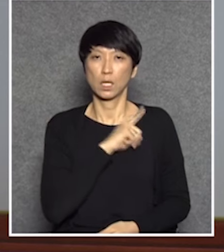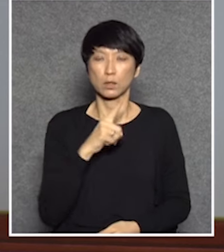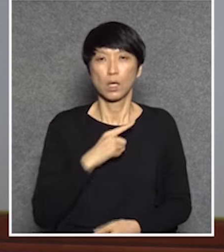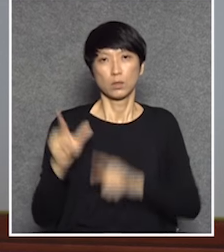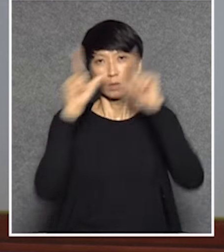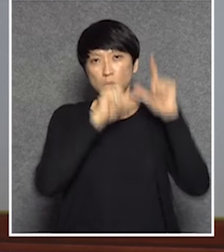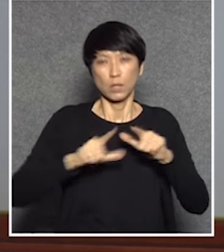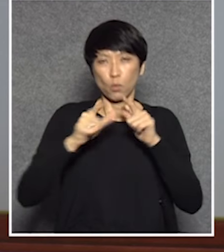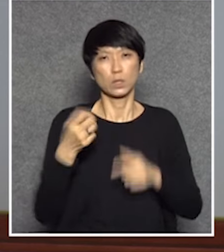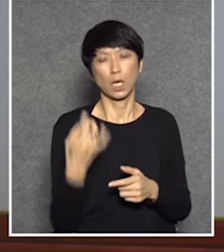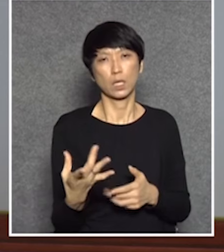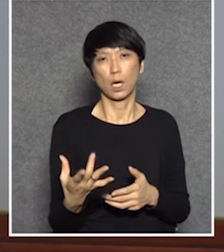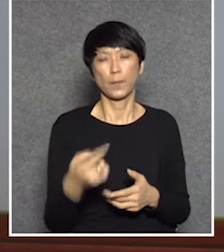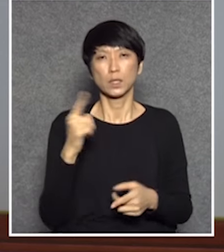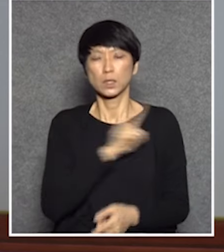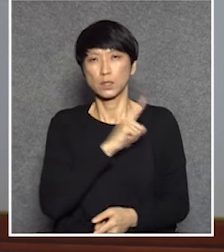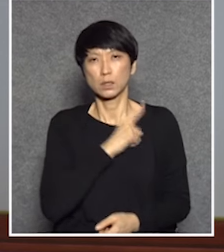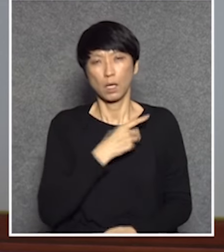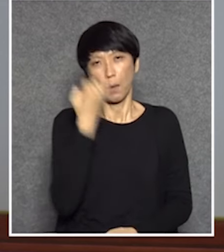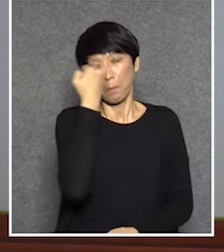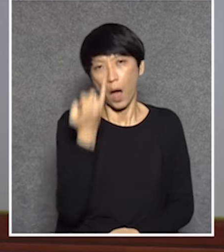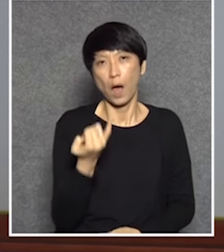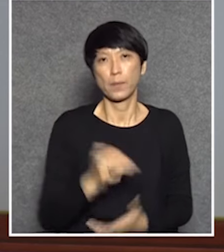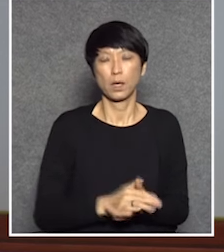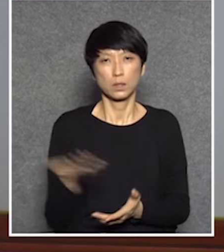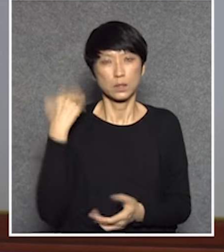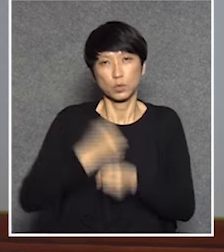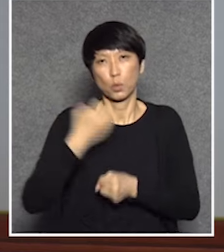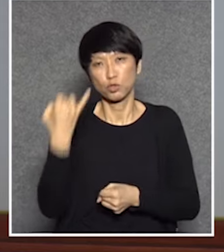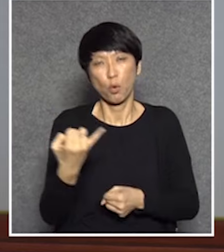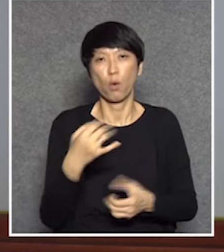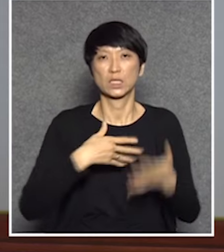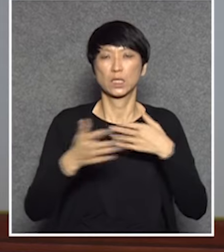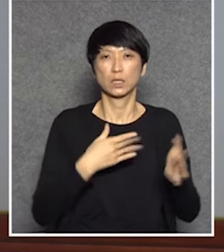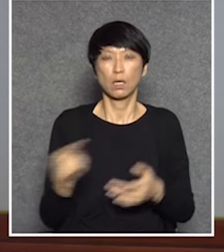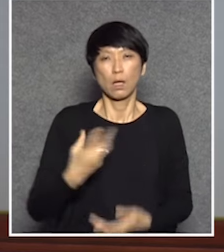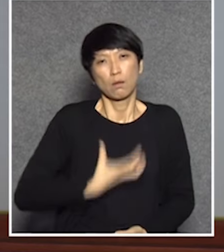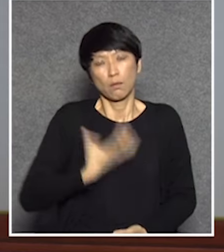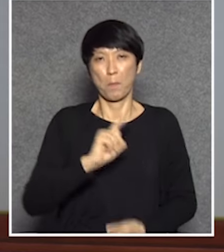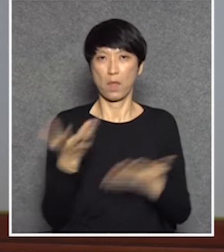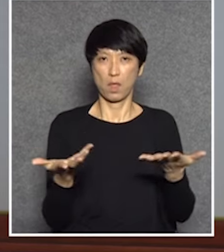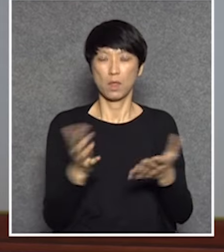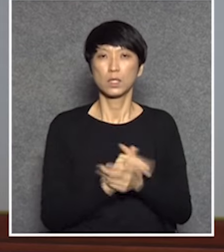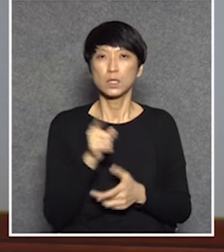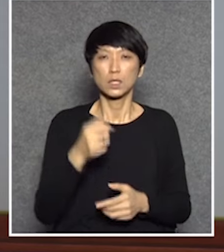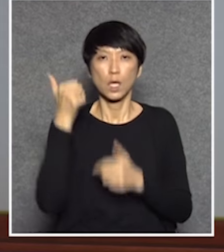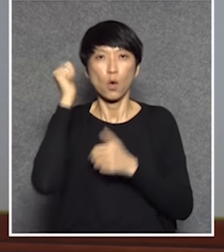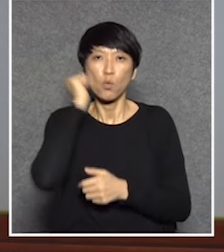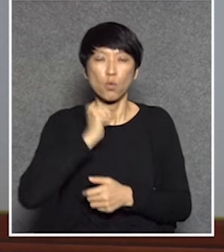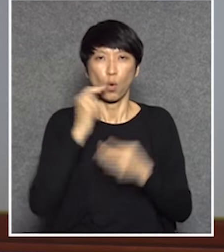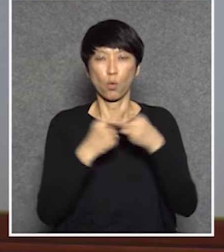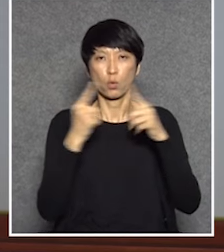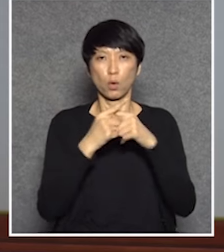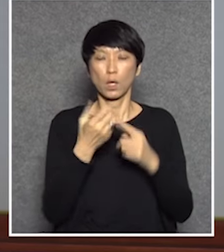會認為自己作孽嗎？你會從會有何怨憤呢？這些老工人為香港的美